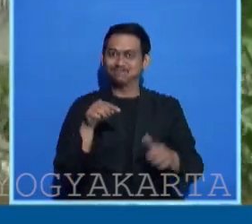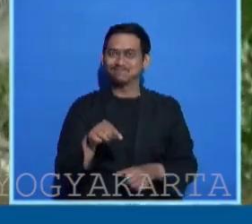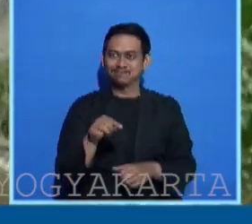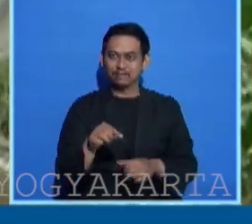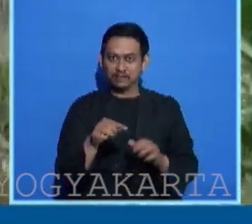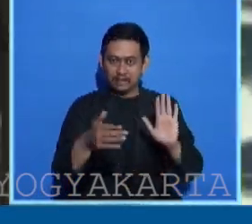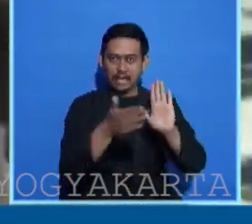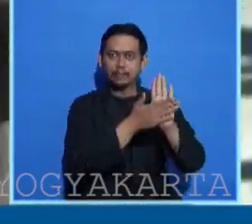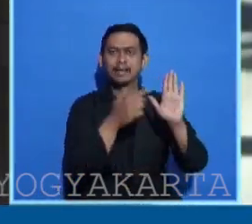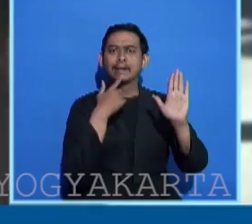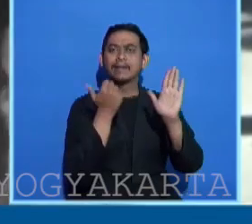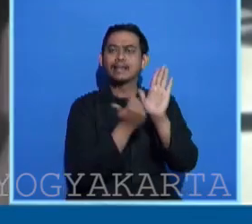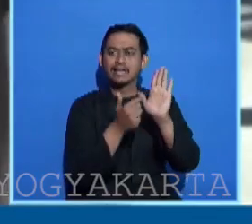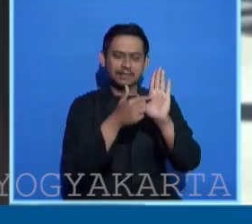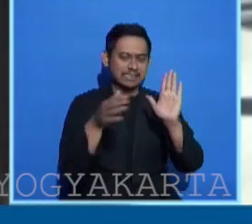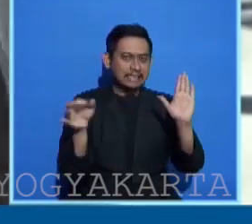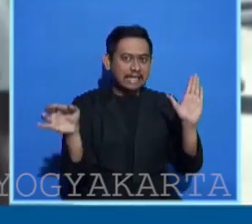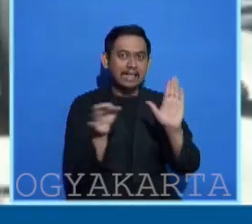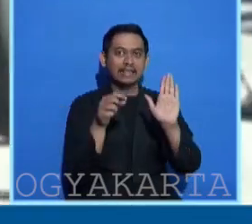saluran irigasi